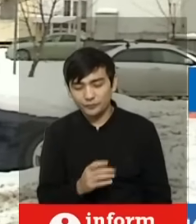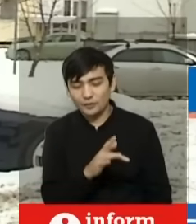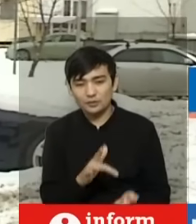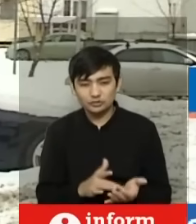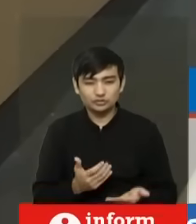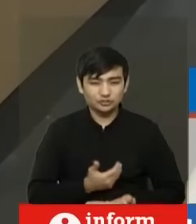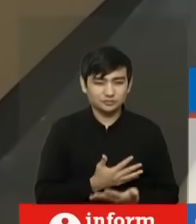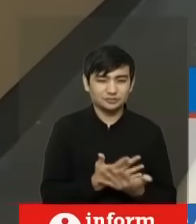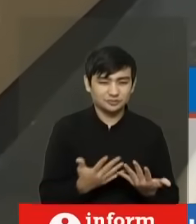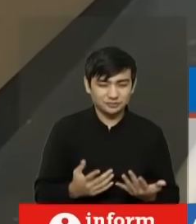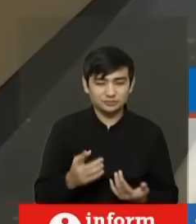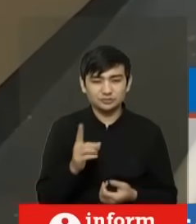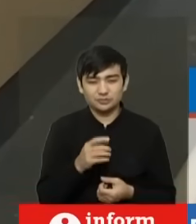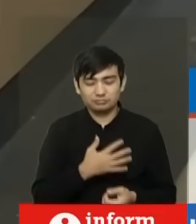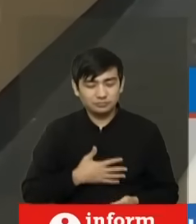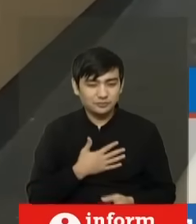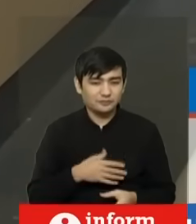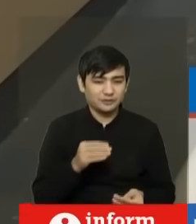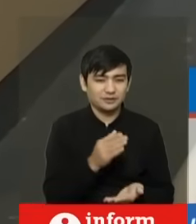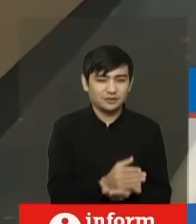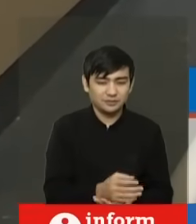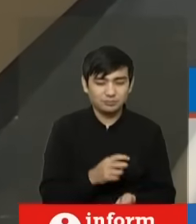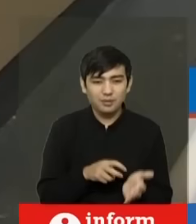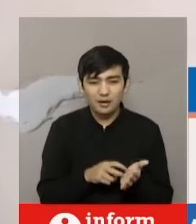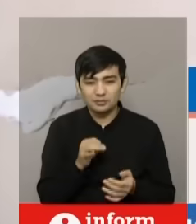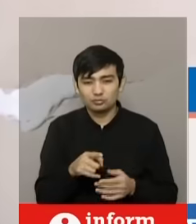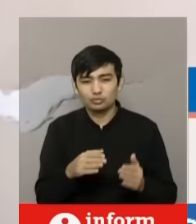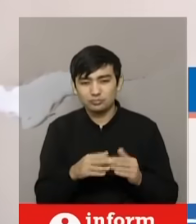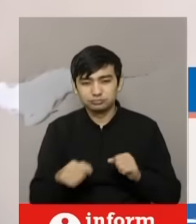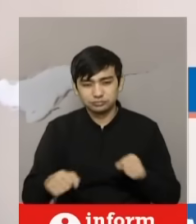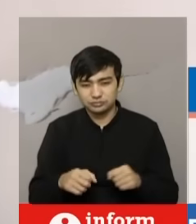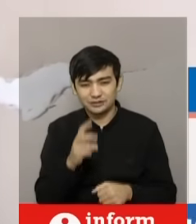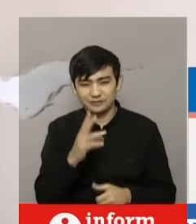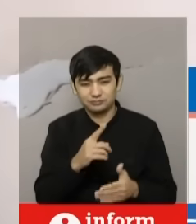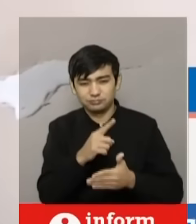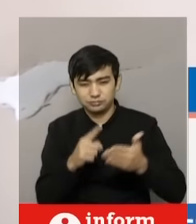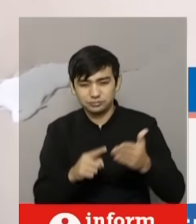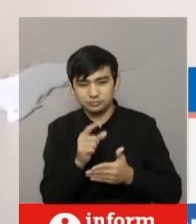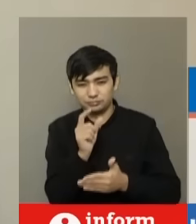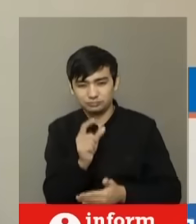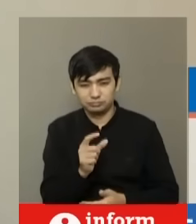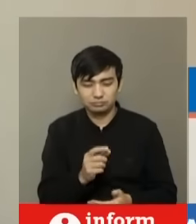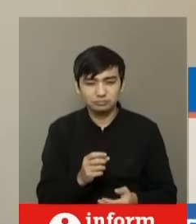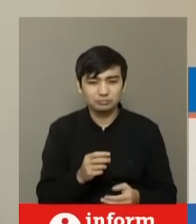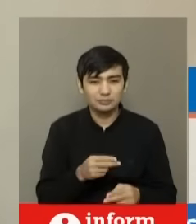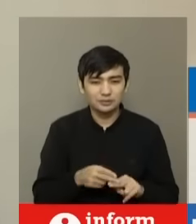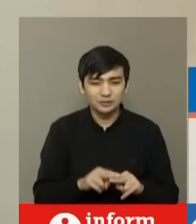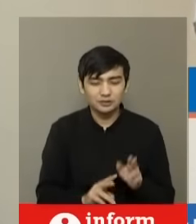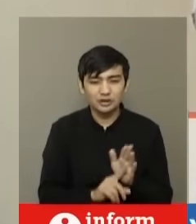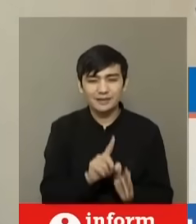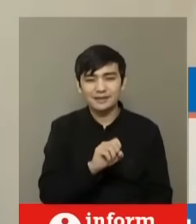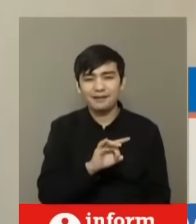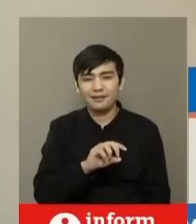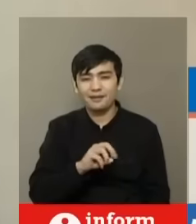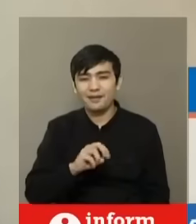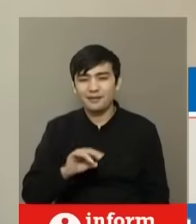тұрғын үйлердің адамдары қазір қорқынышпен жүр. Өйткені мұнда да жер дүмпуінен кейін баспаналарында жарықтар пайда болыпты. Зерделі ықшамауданындағы